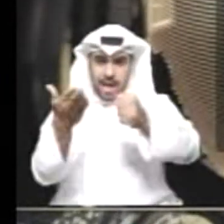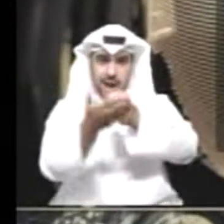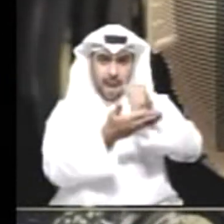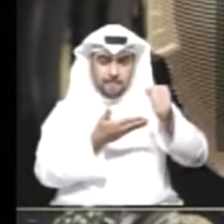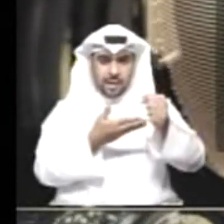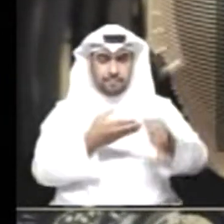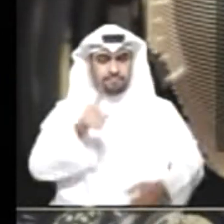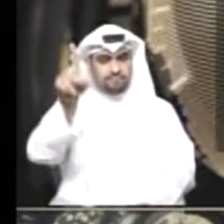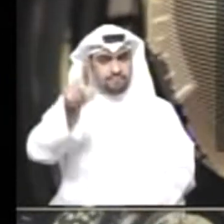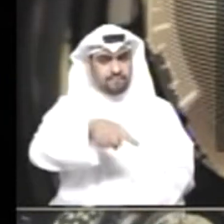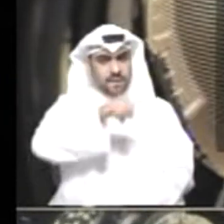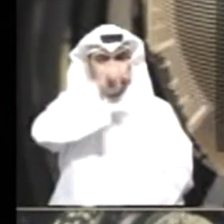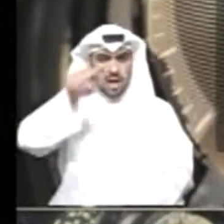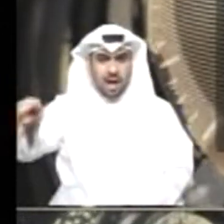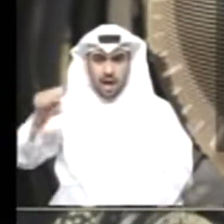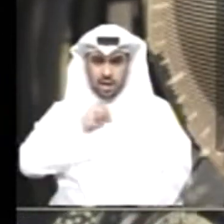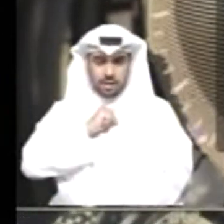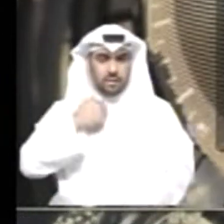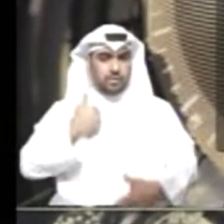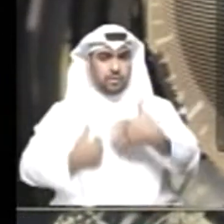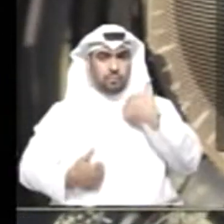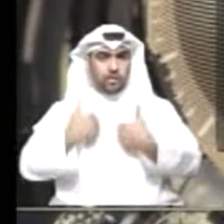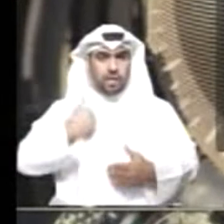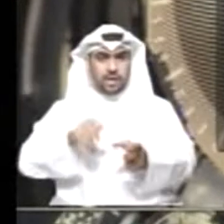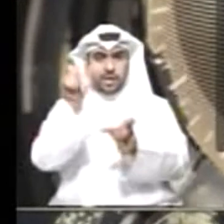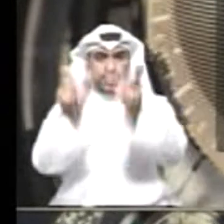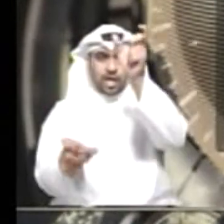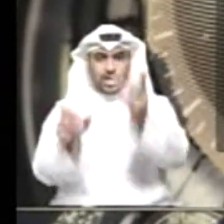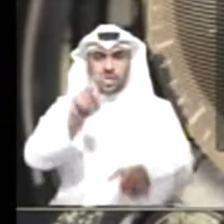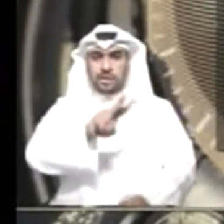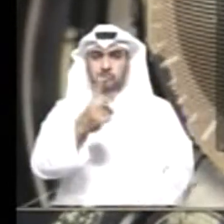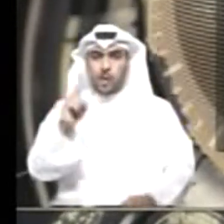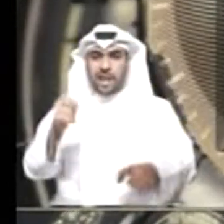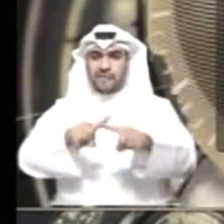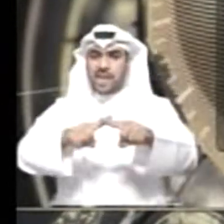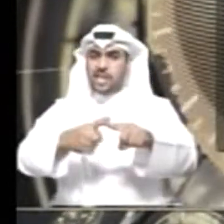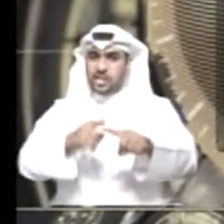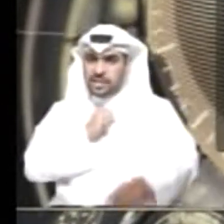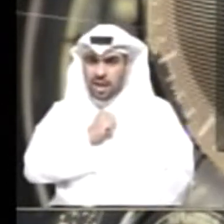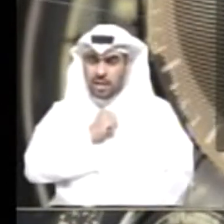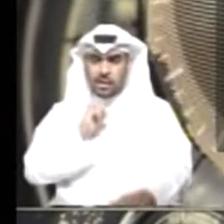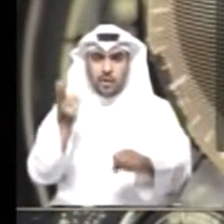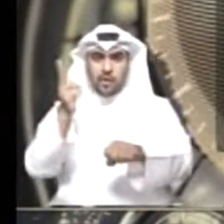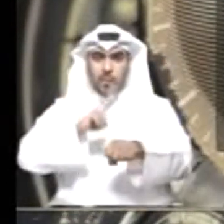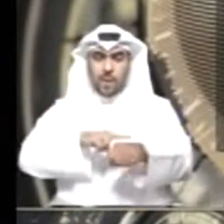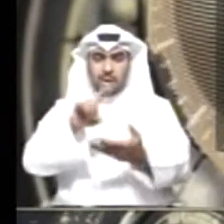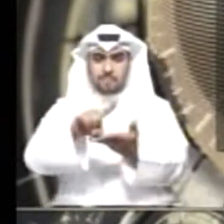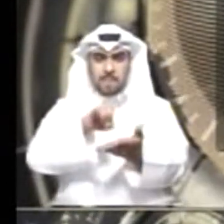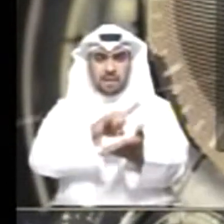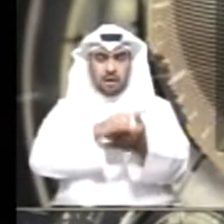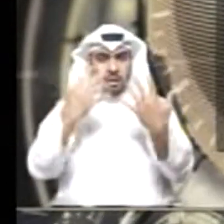بمقذوف، والذي أسفر عن إصابة عدد من المسافرين من مختلف الجنسيات وإلحاق أضرار بصالة